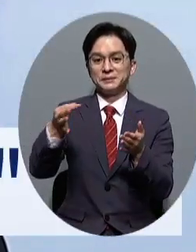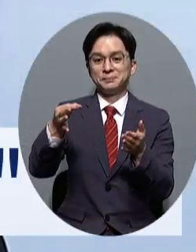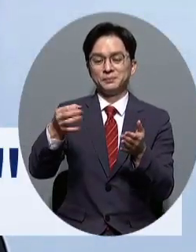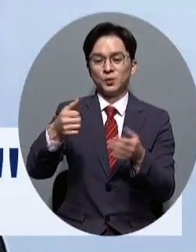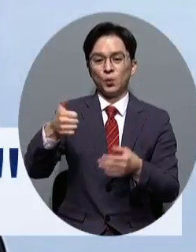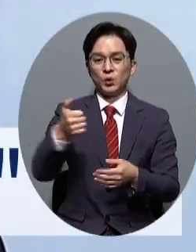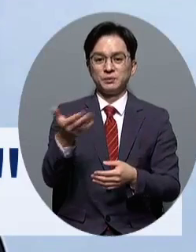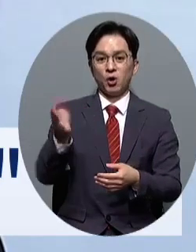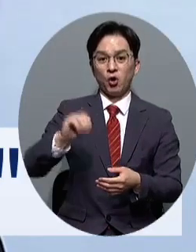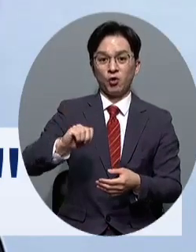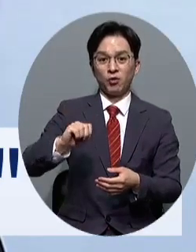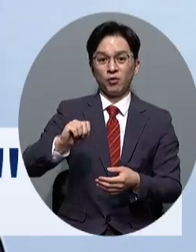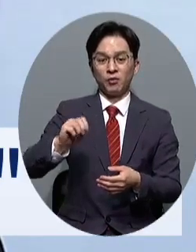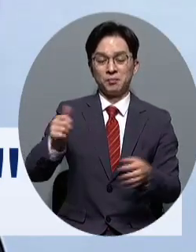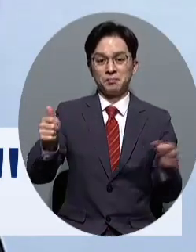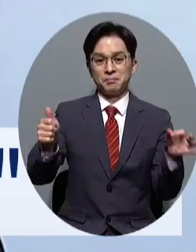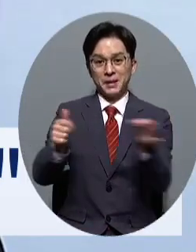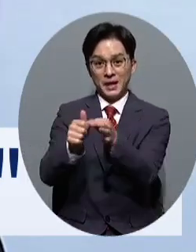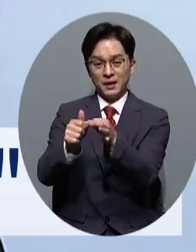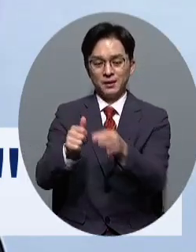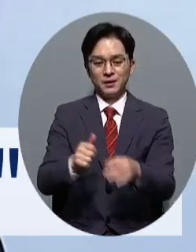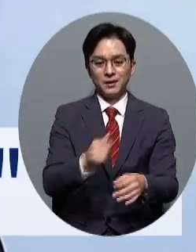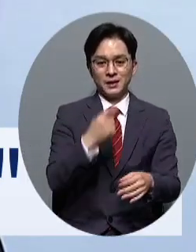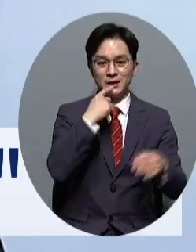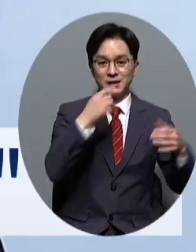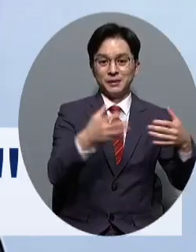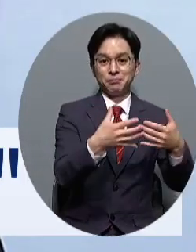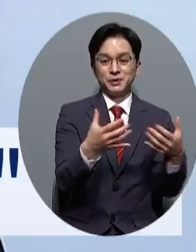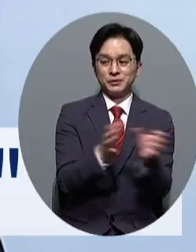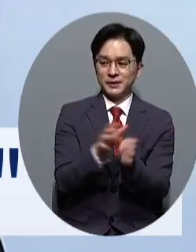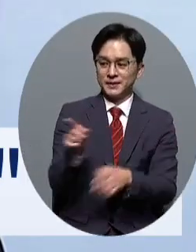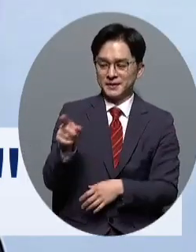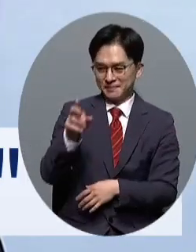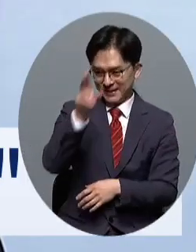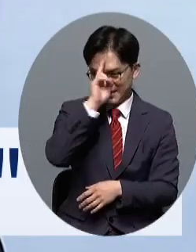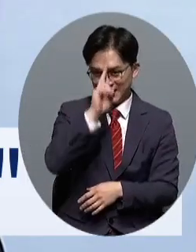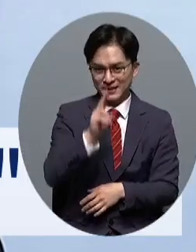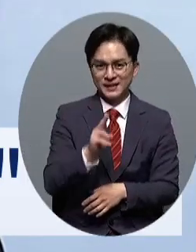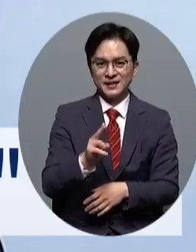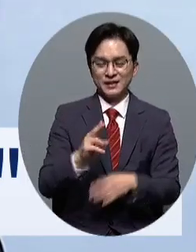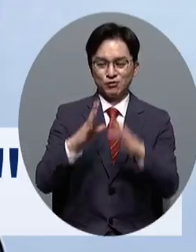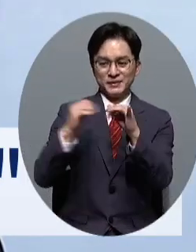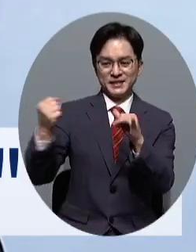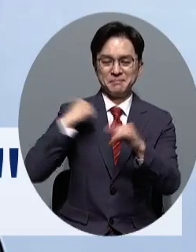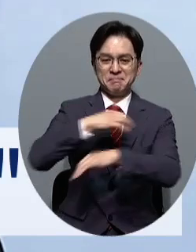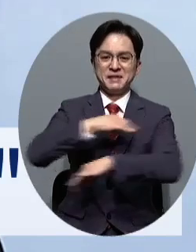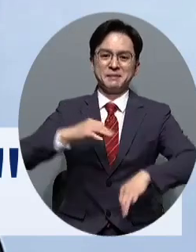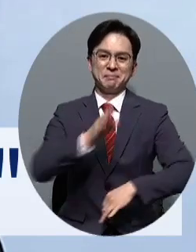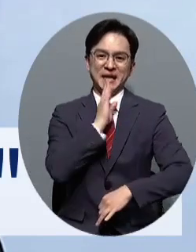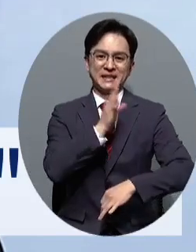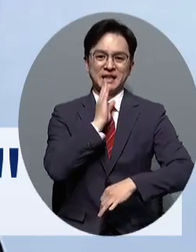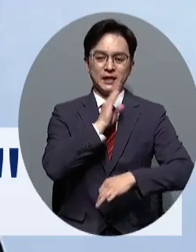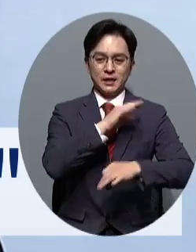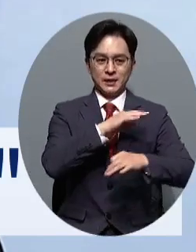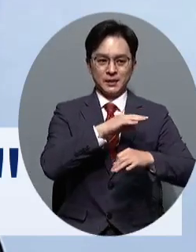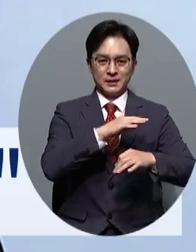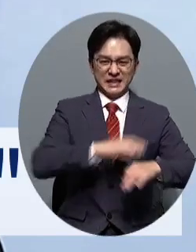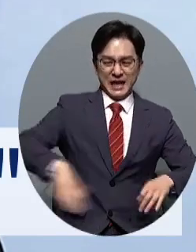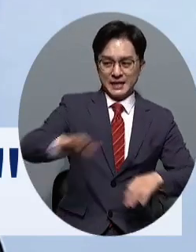국민의힘 게이트라며 대대적인 역공에 나섰습니다. 곽 의원은 결국 어제 탈당계를